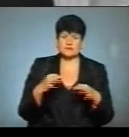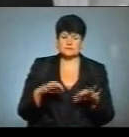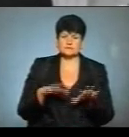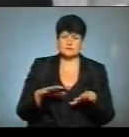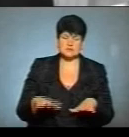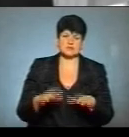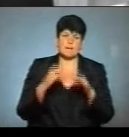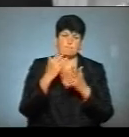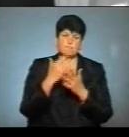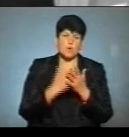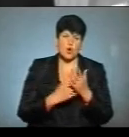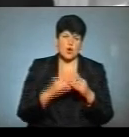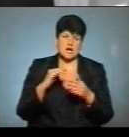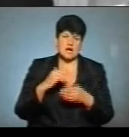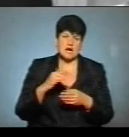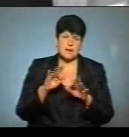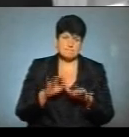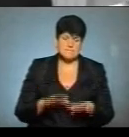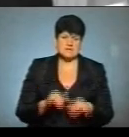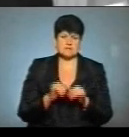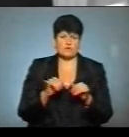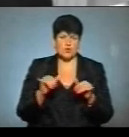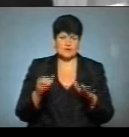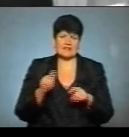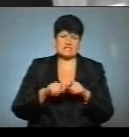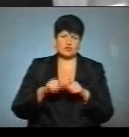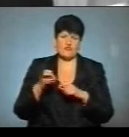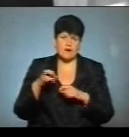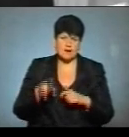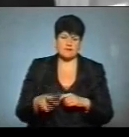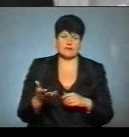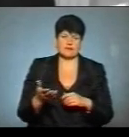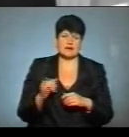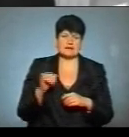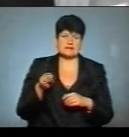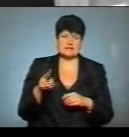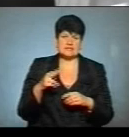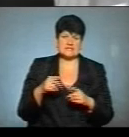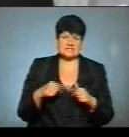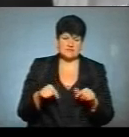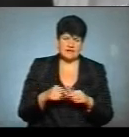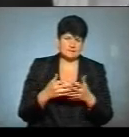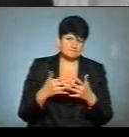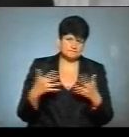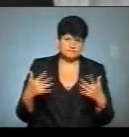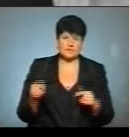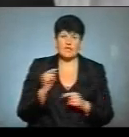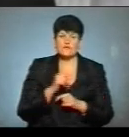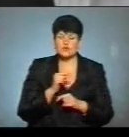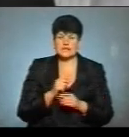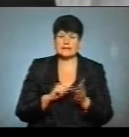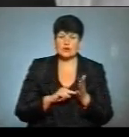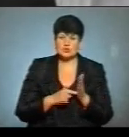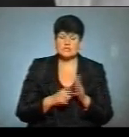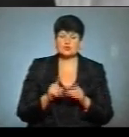інженерів, програмістів, розвитку, тестування IT-сфери і так далі. Вони